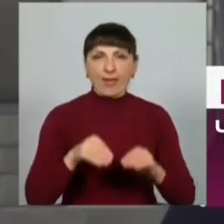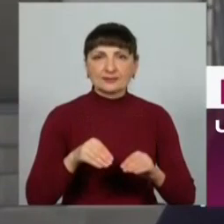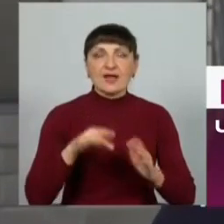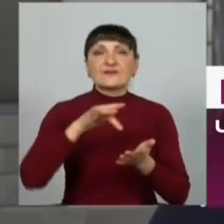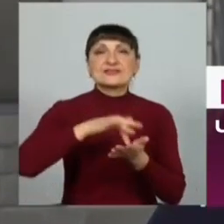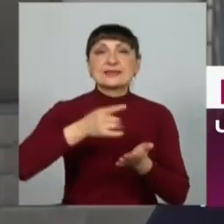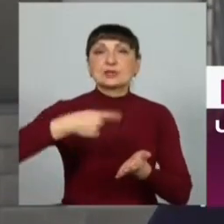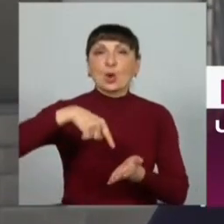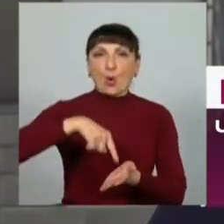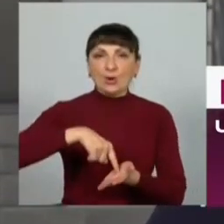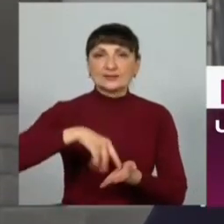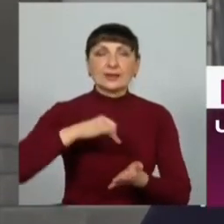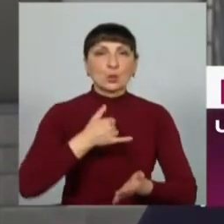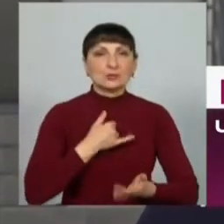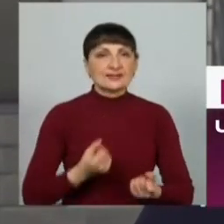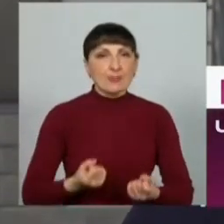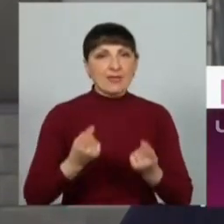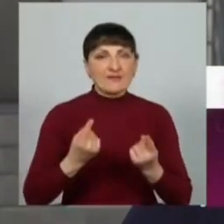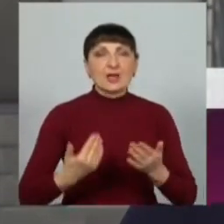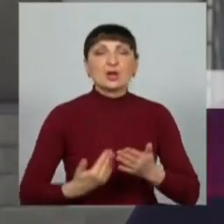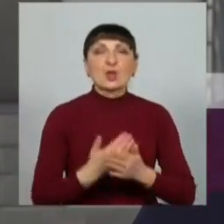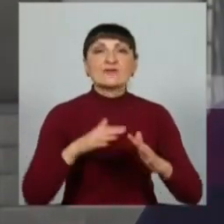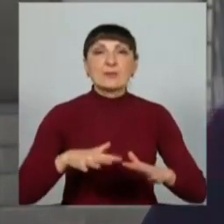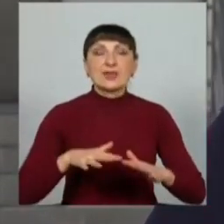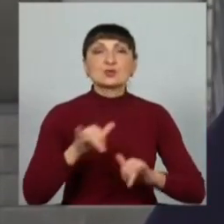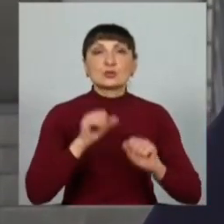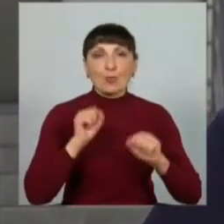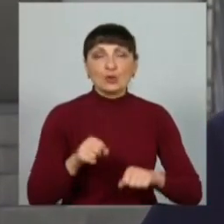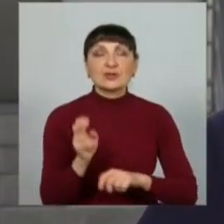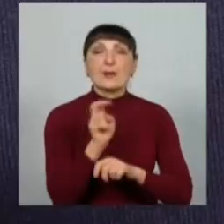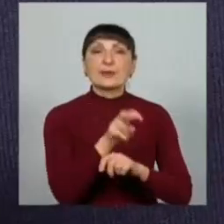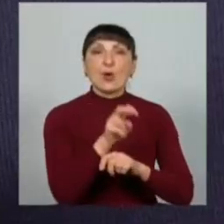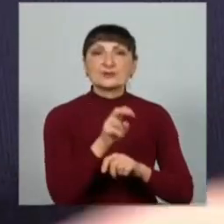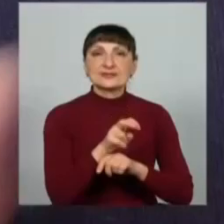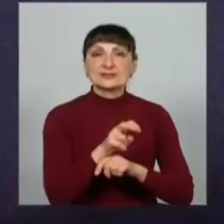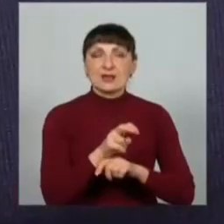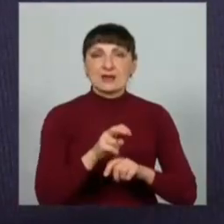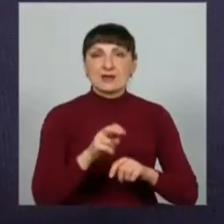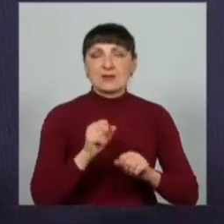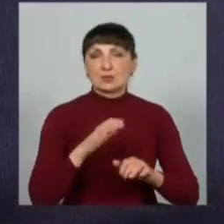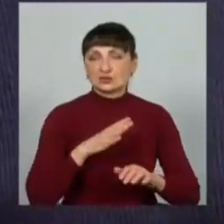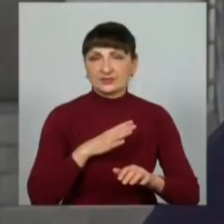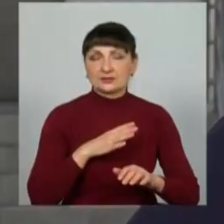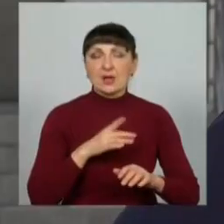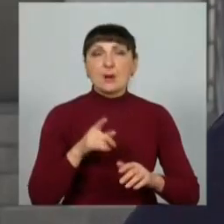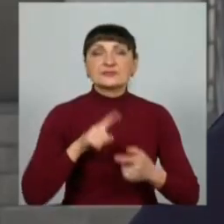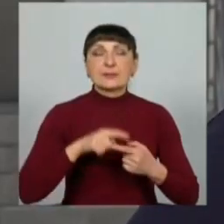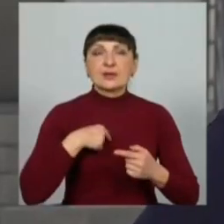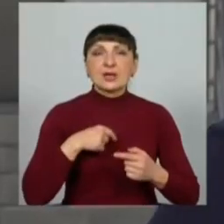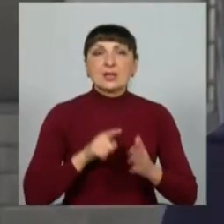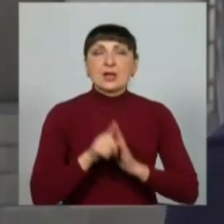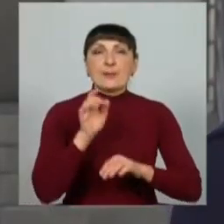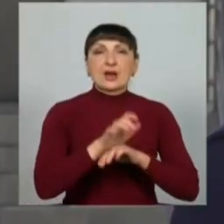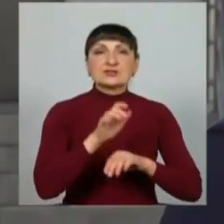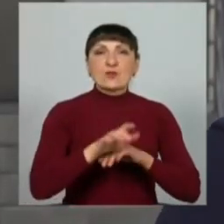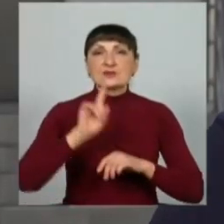в центре города, и в центре города у нас появится новая точка, куда можно там, новая точка роста. За счет того, что мы выводим производство за